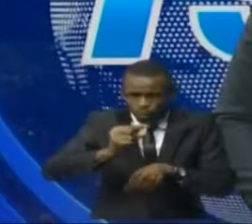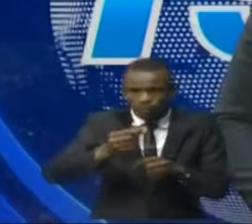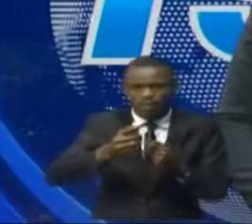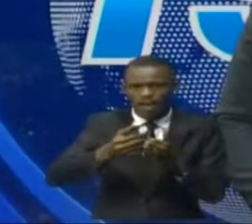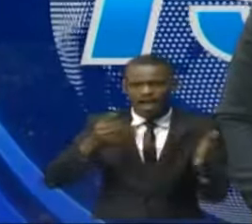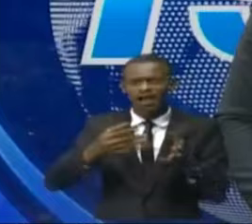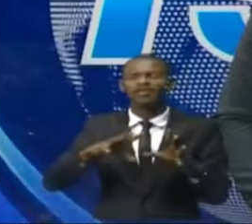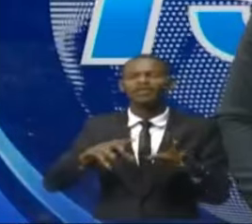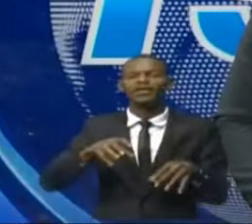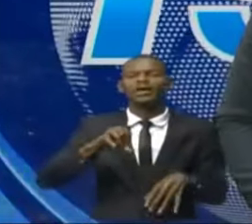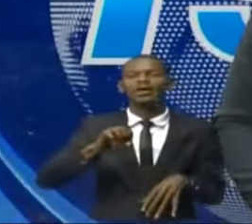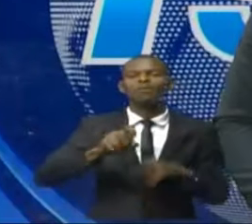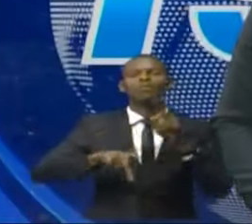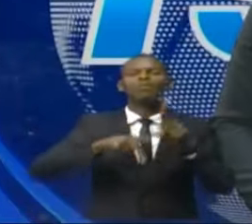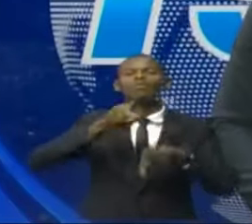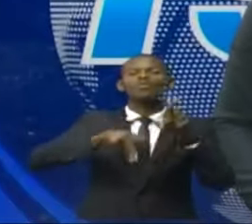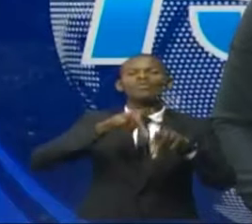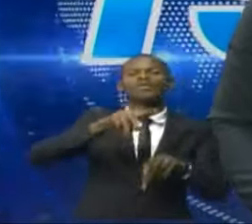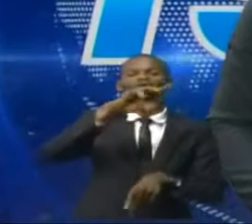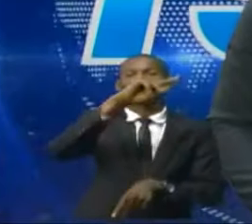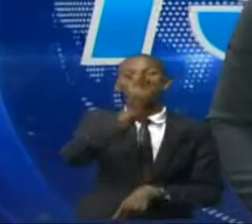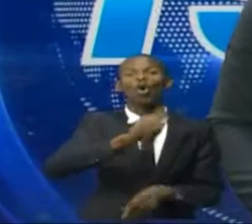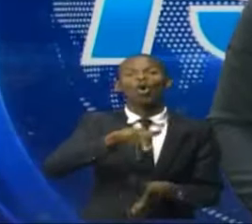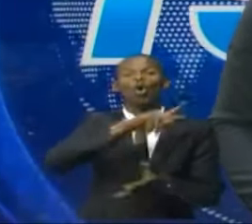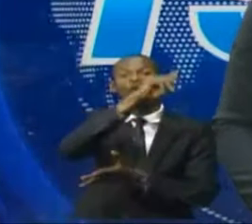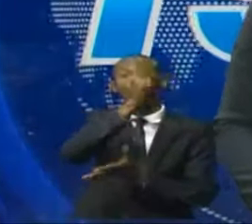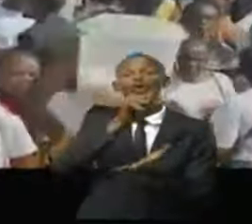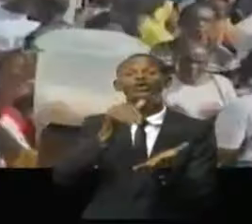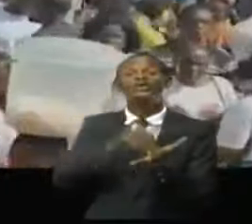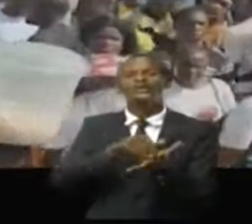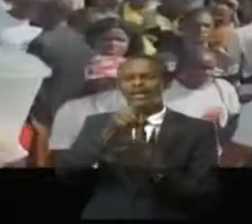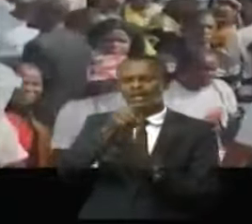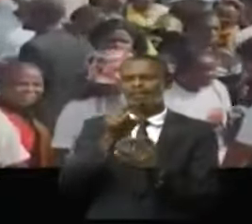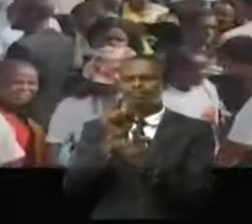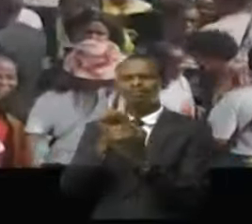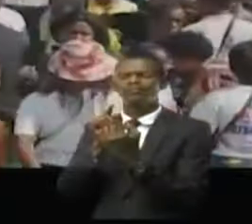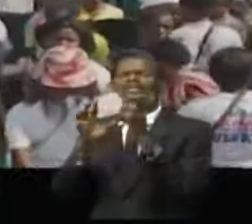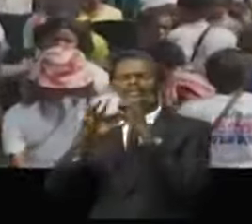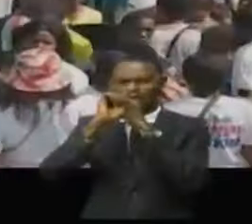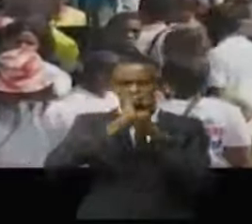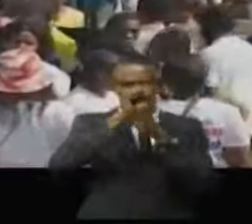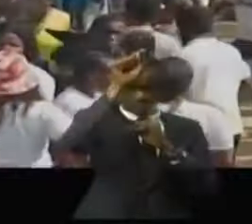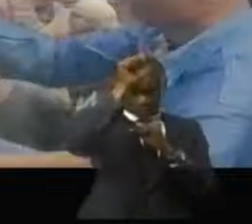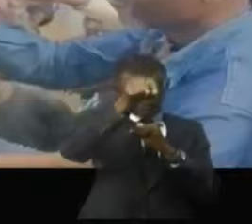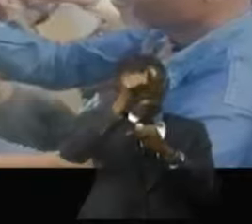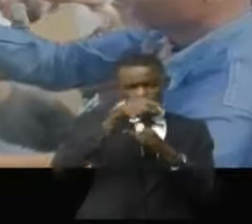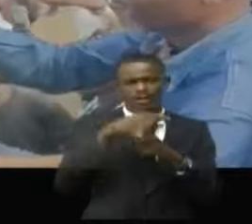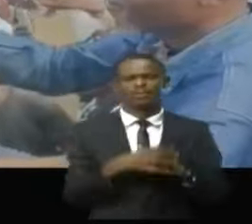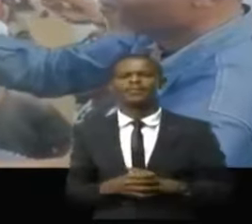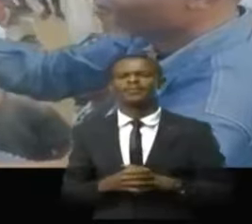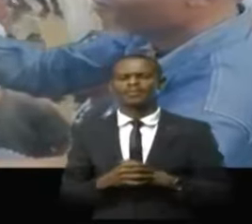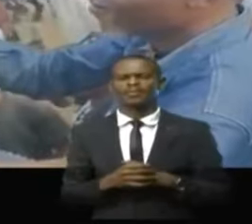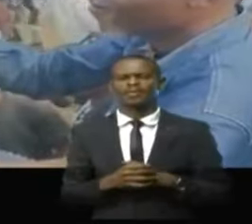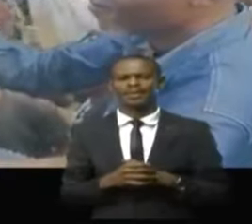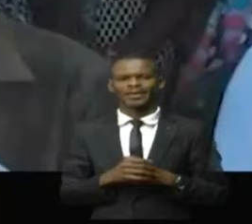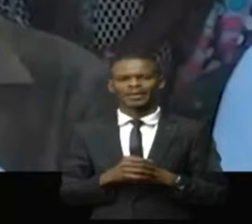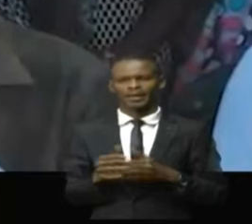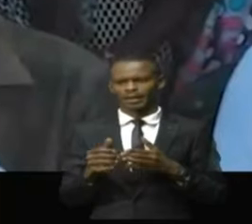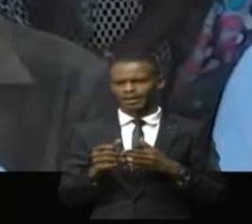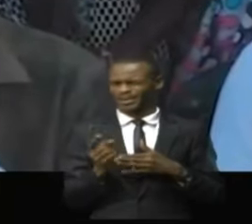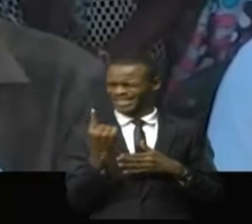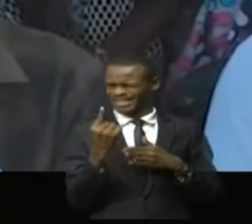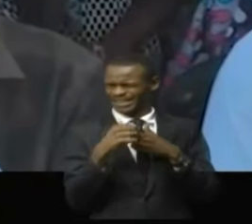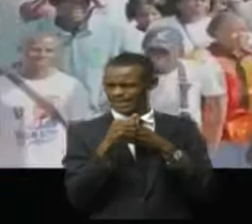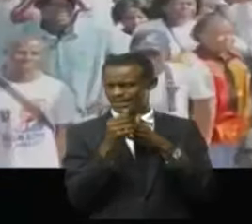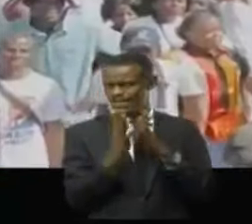libres, transparentes et apaisées. Marie-Louise Mbella. Ces notables du Congo central a pris les bâtons de pèlerin pour sensibiliser